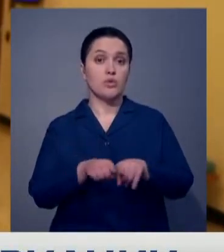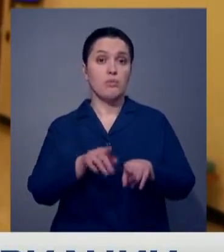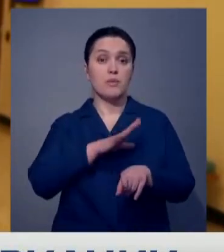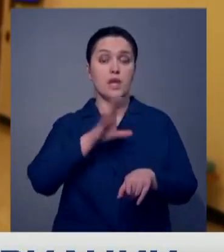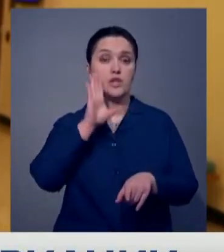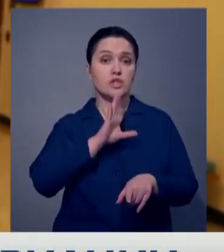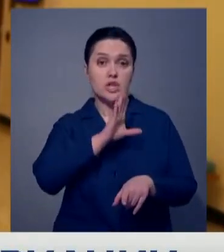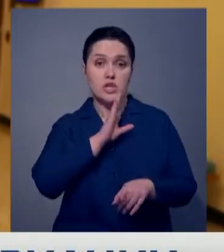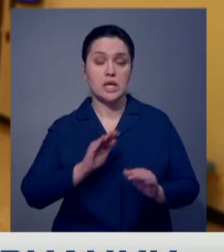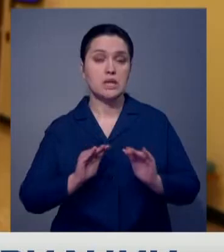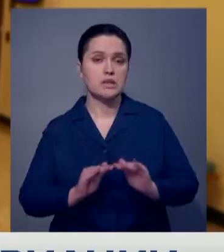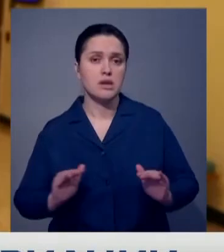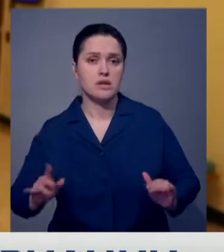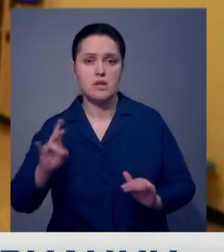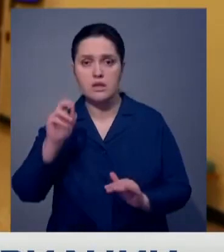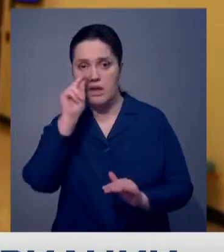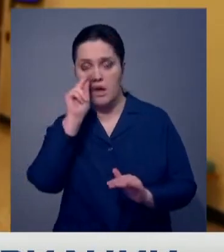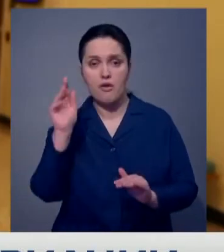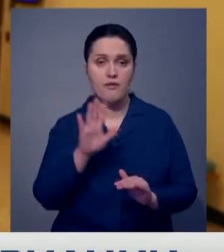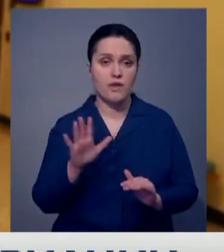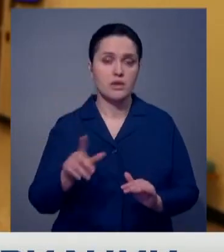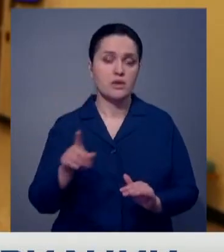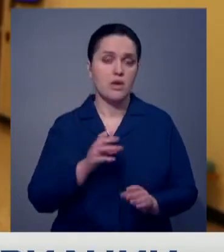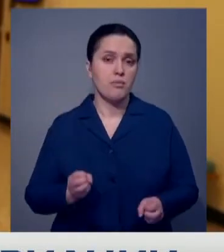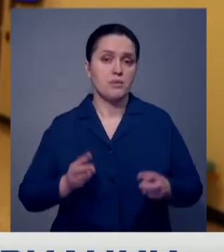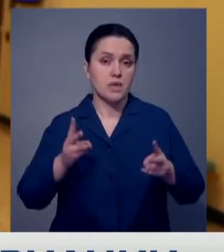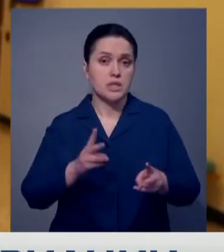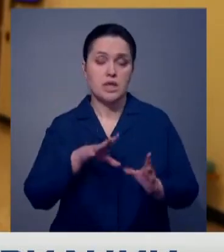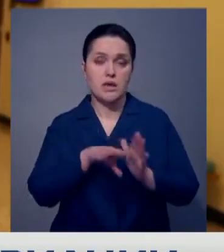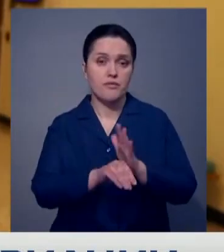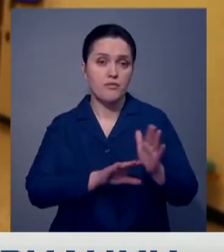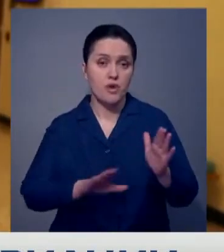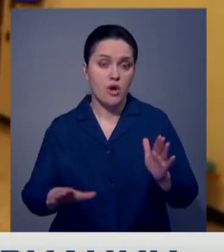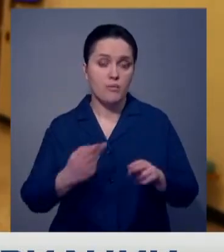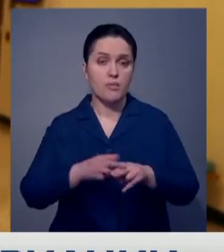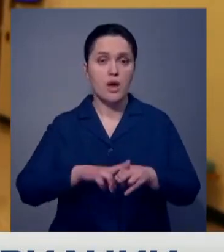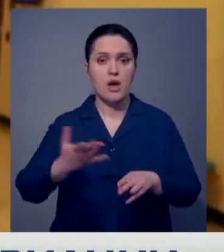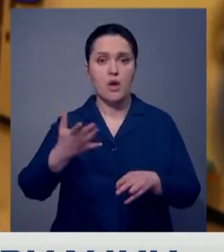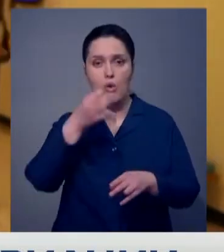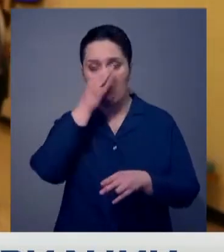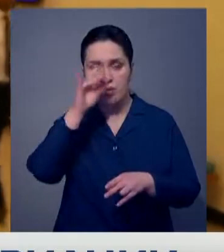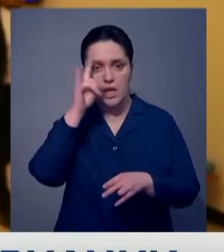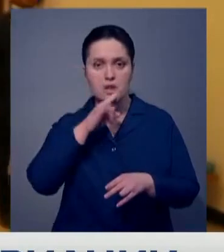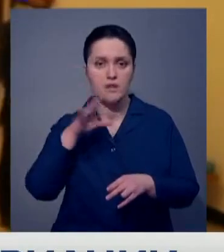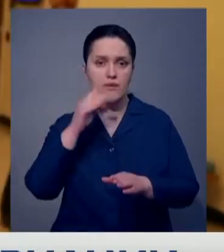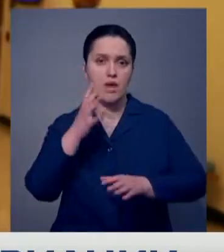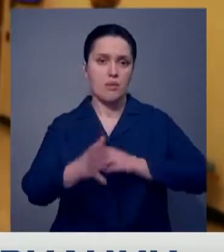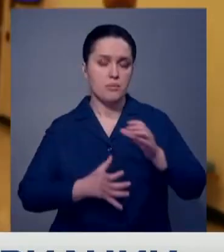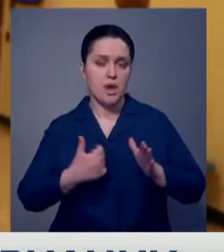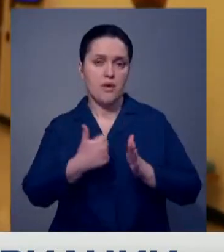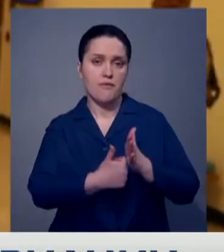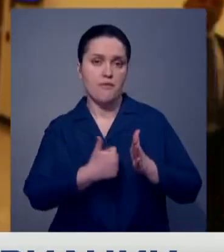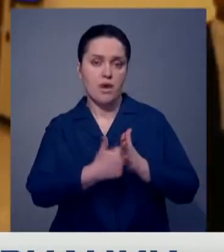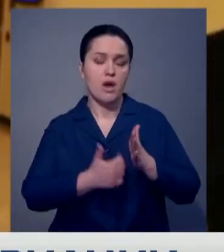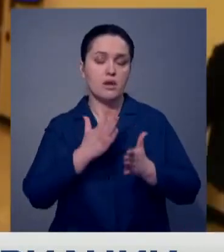женщины и дети, которые ни в чем не виновны, не совершали преступлений. Опыт Казахстана тепло приветствуется на международной арене, и его